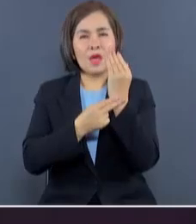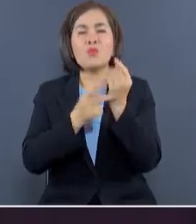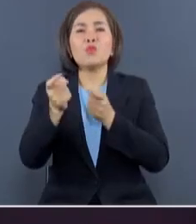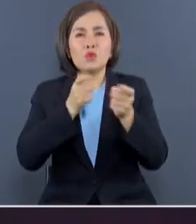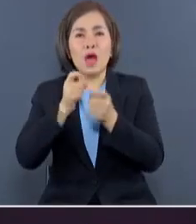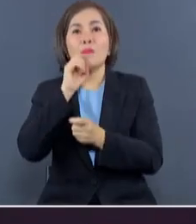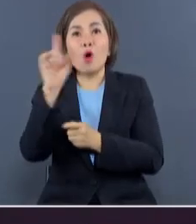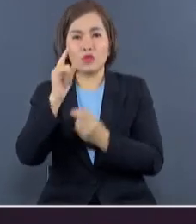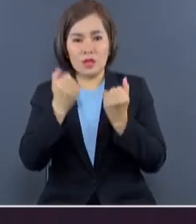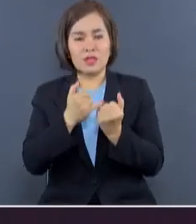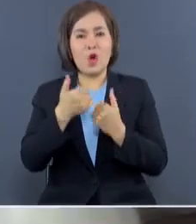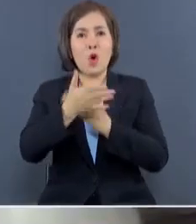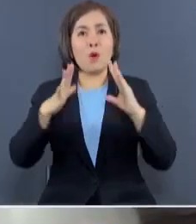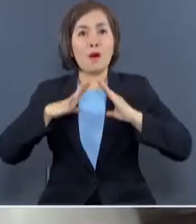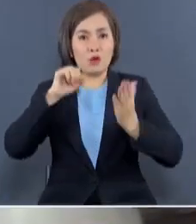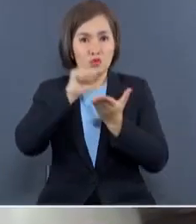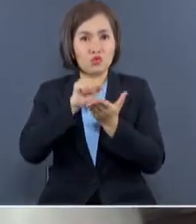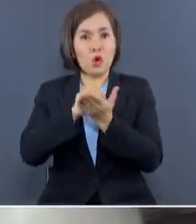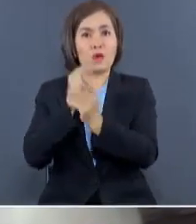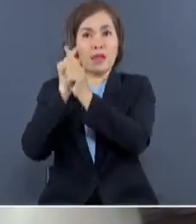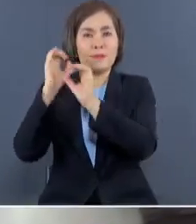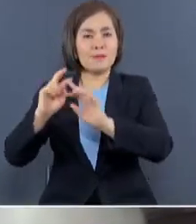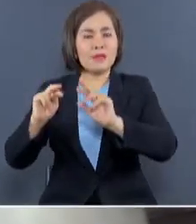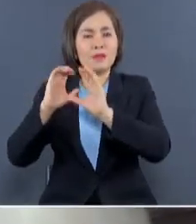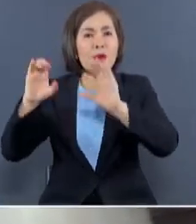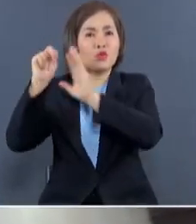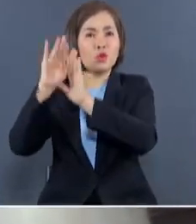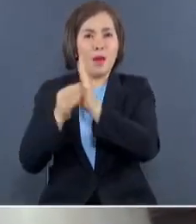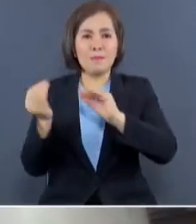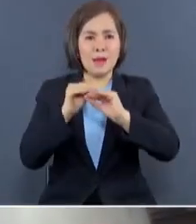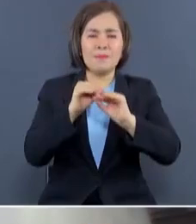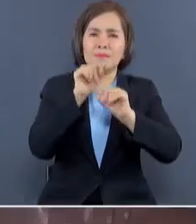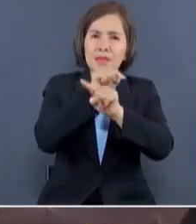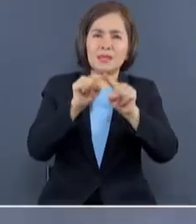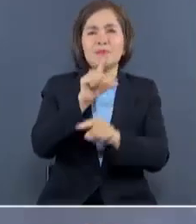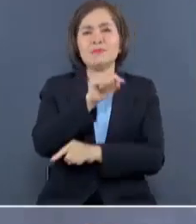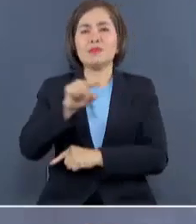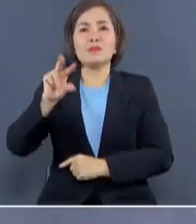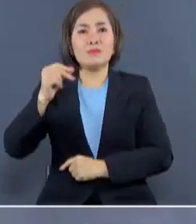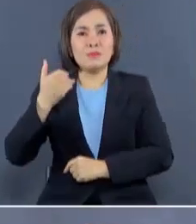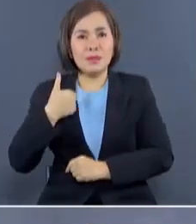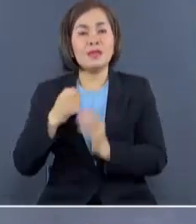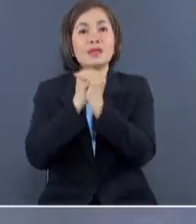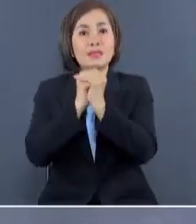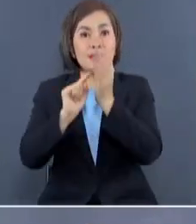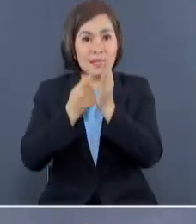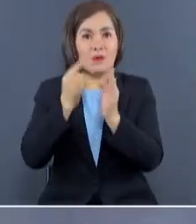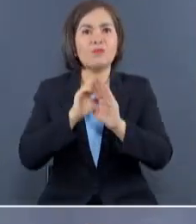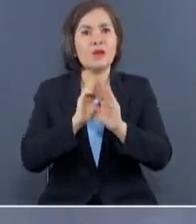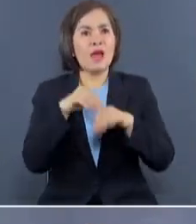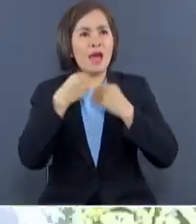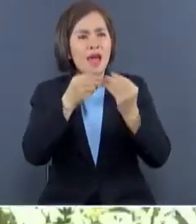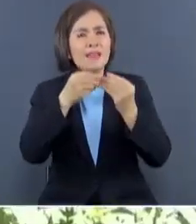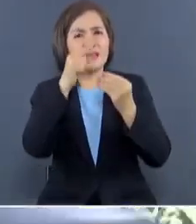ยทำให้ยอดจองห้องพักเนี่ยเพิ่มขึ้น 20-30% เลยส่วนการที่จีนเนี่ยเตรียมยกเว้นวีซ่าถาวรให้คนไทยซึ่งจะเริ่ม1มีนาคมนี้เนี่